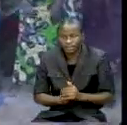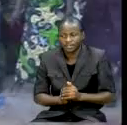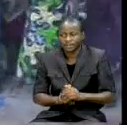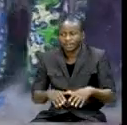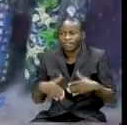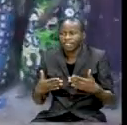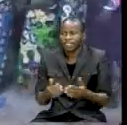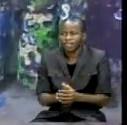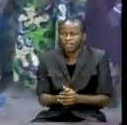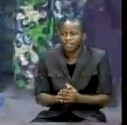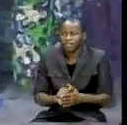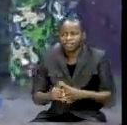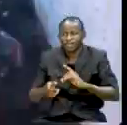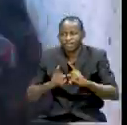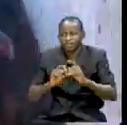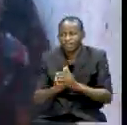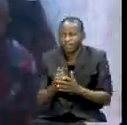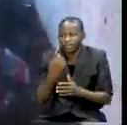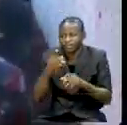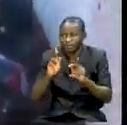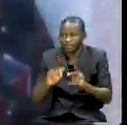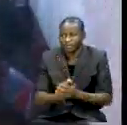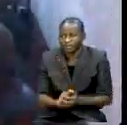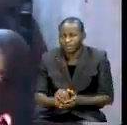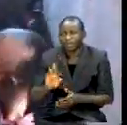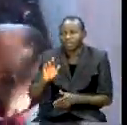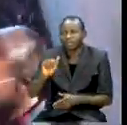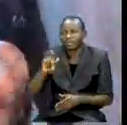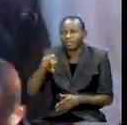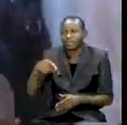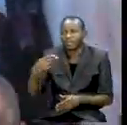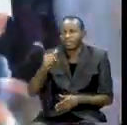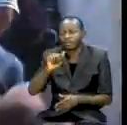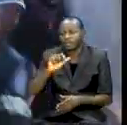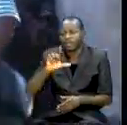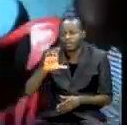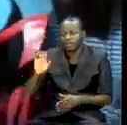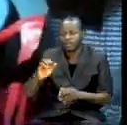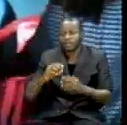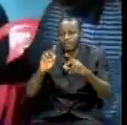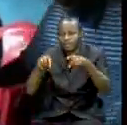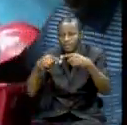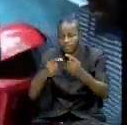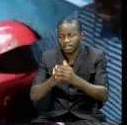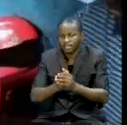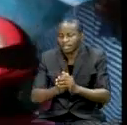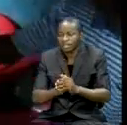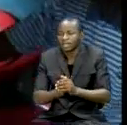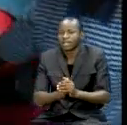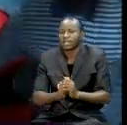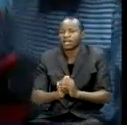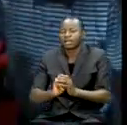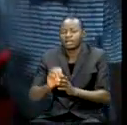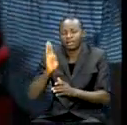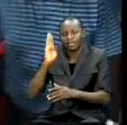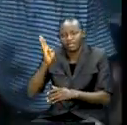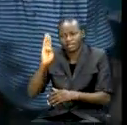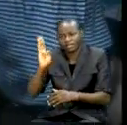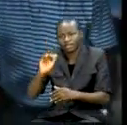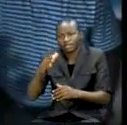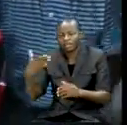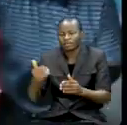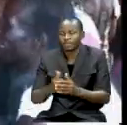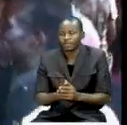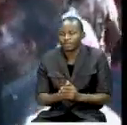mai 2014, Raphaël Moututa et son comité se sont rendus à la commune Kenya pour une rencontre fraternelle. La